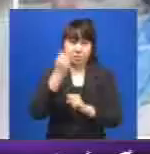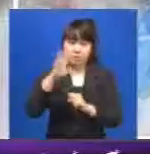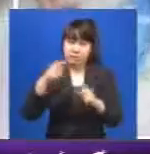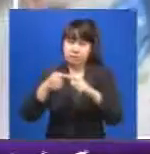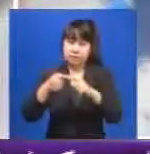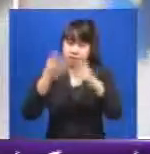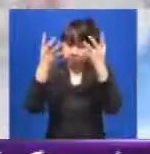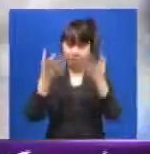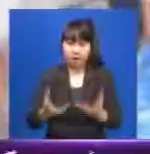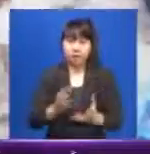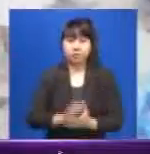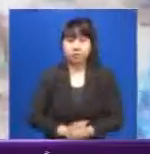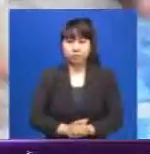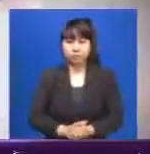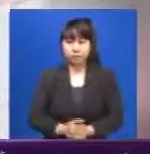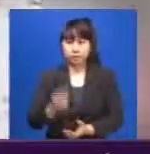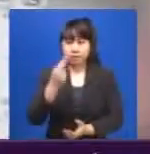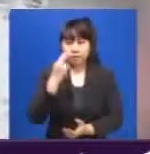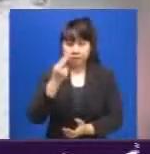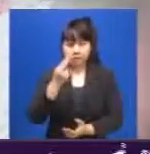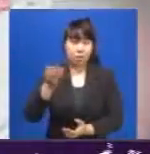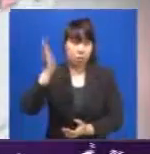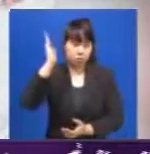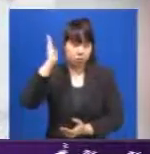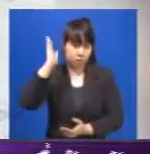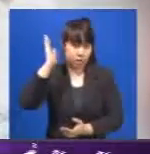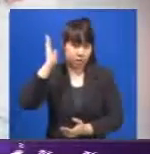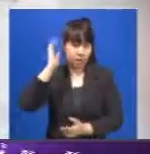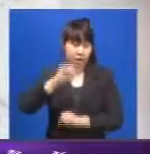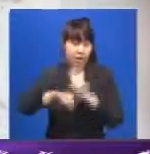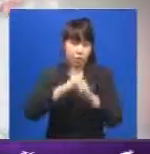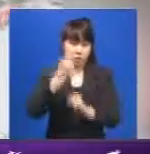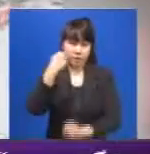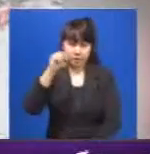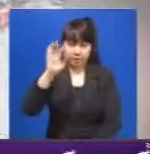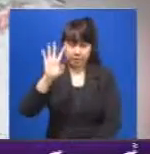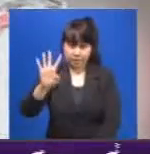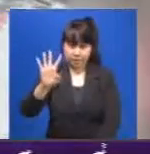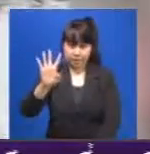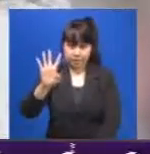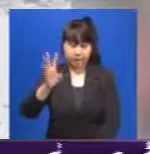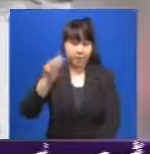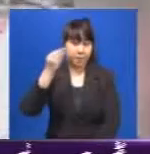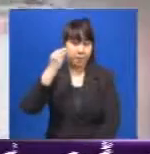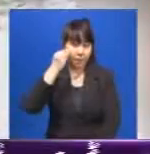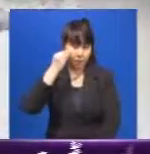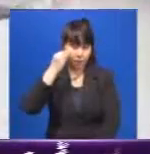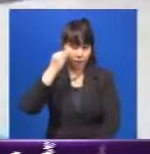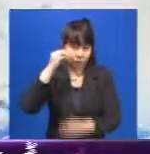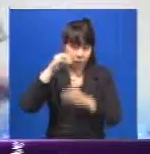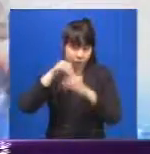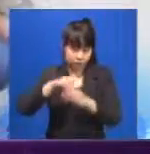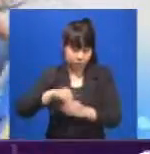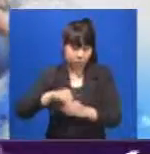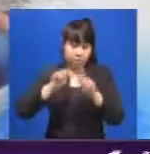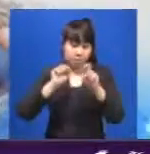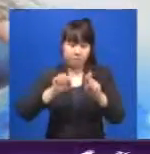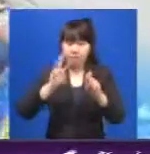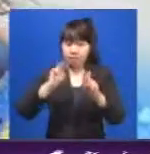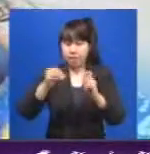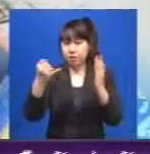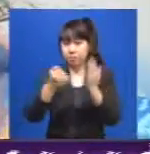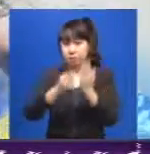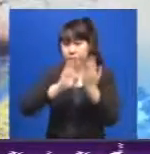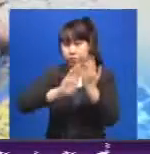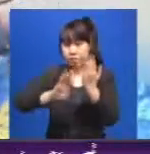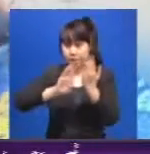สาหัสโดยที่เห็นในภาพนี้นะคะเด็กชายกฤษฎามั่นยืนอายุ 14ปีอยู่บ้านโคกขามตำบลบ้านยางอำเภอเมืองจังหวัด